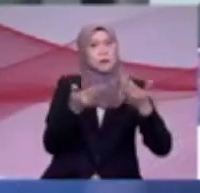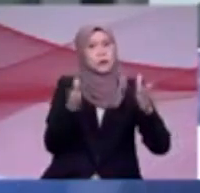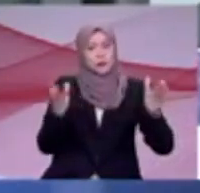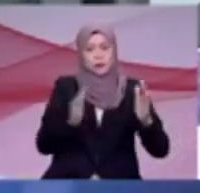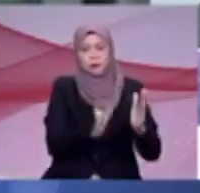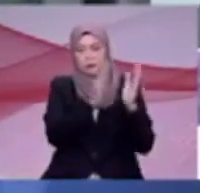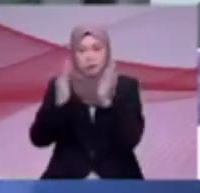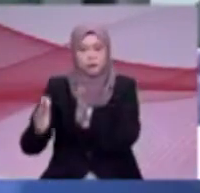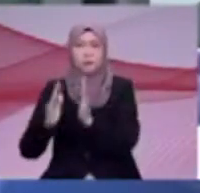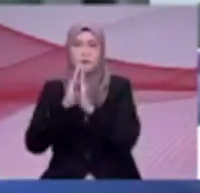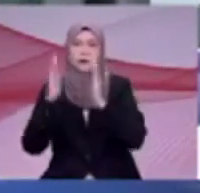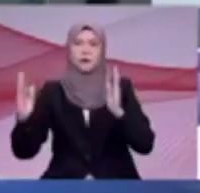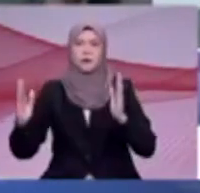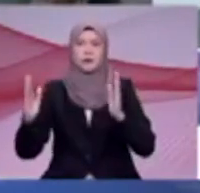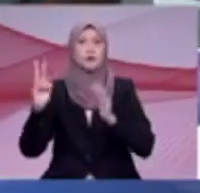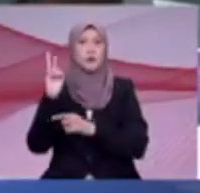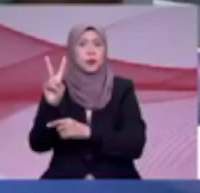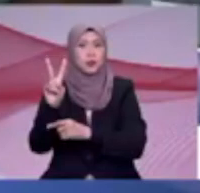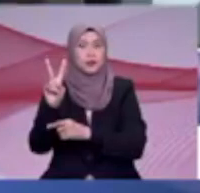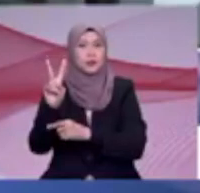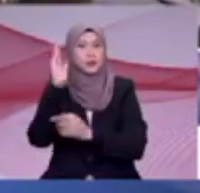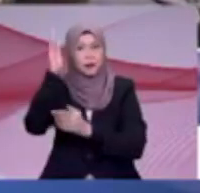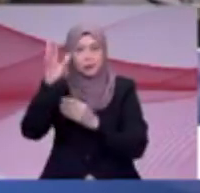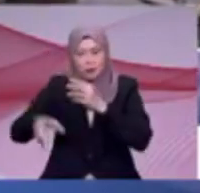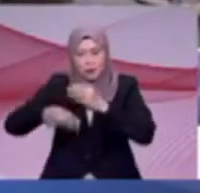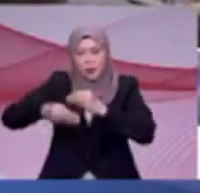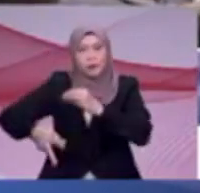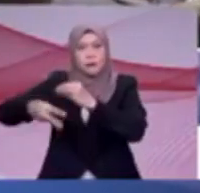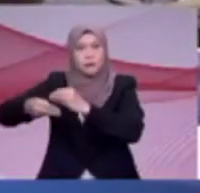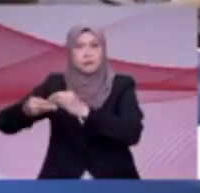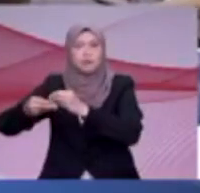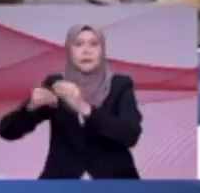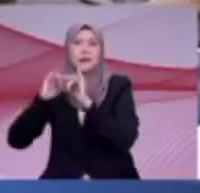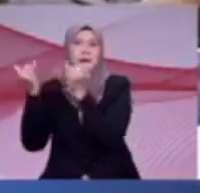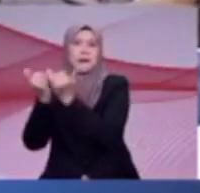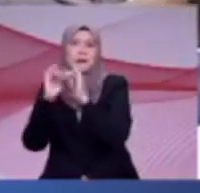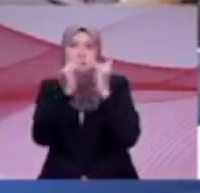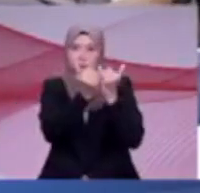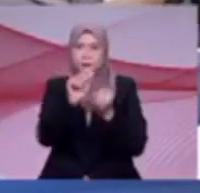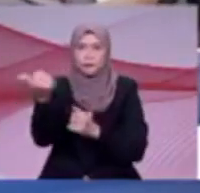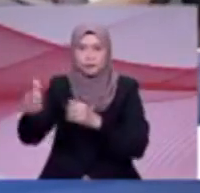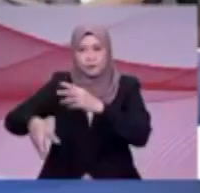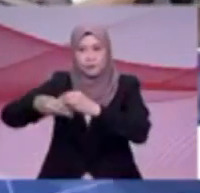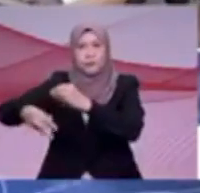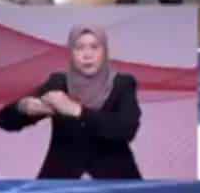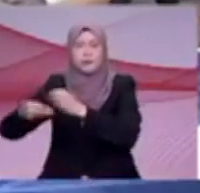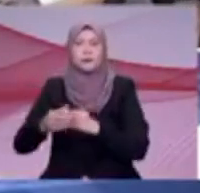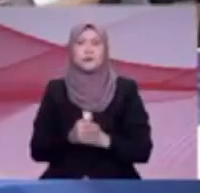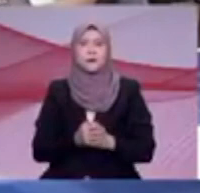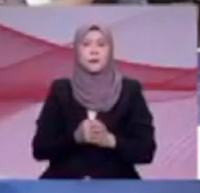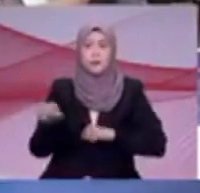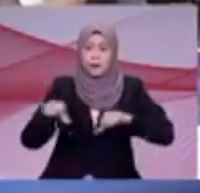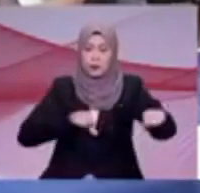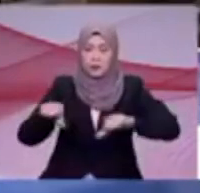2 dengan menambahkan beberapa sektor-sektor lagi. Dan